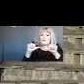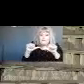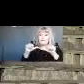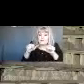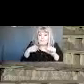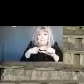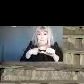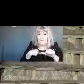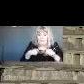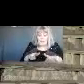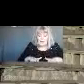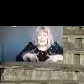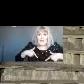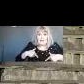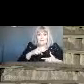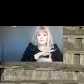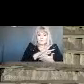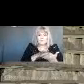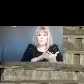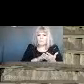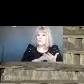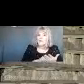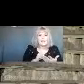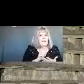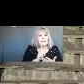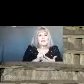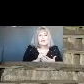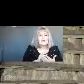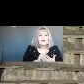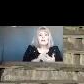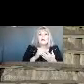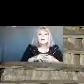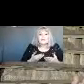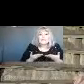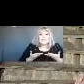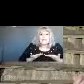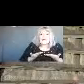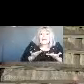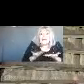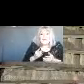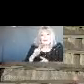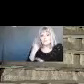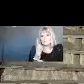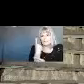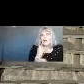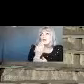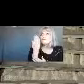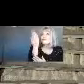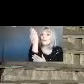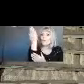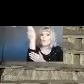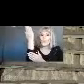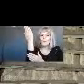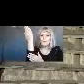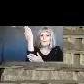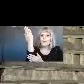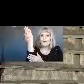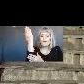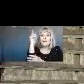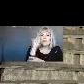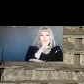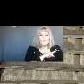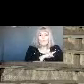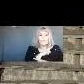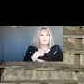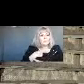probeer inpas nie, maar om onsself te gee vir dit wat hy doen, want jy en ek is deel